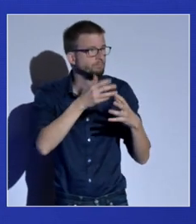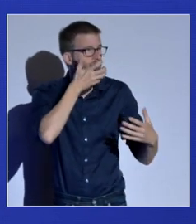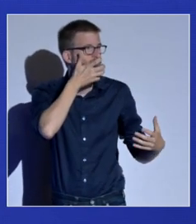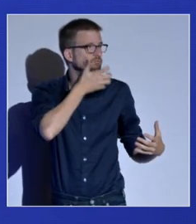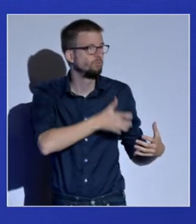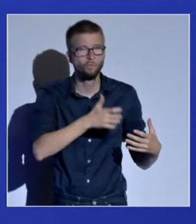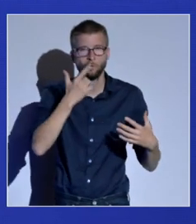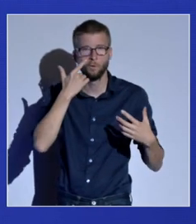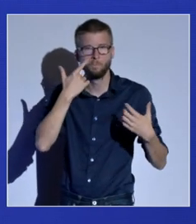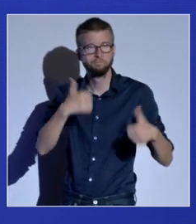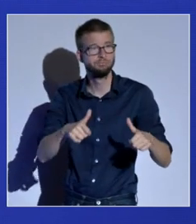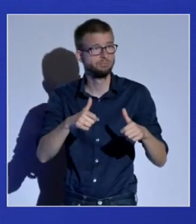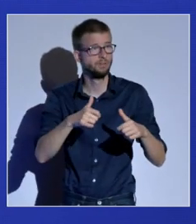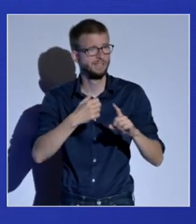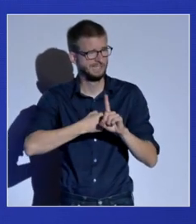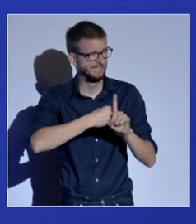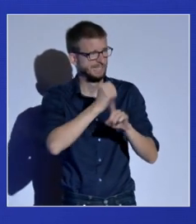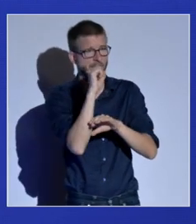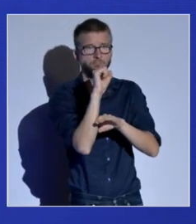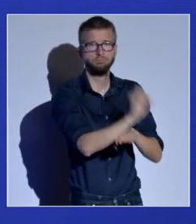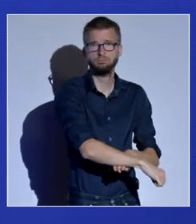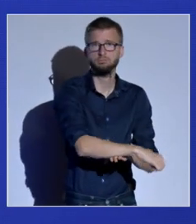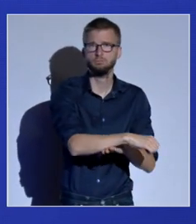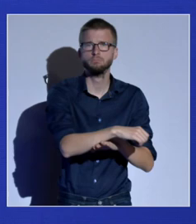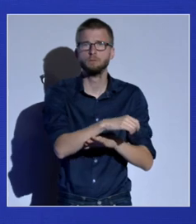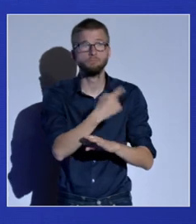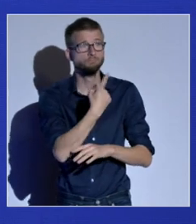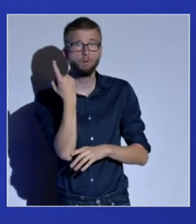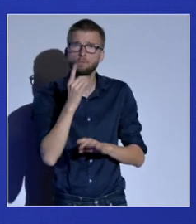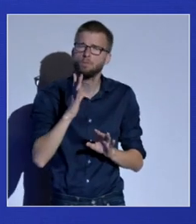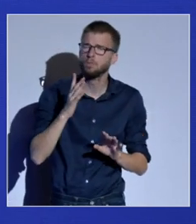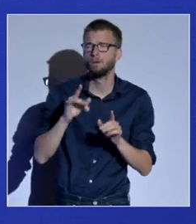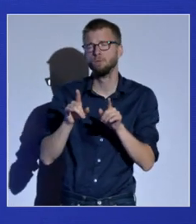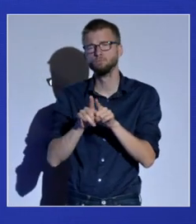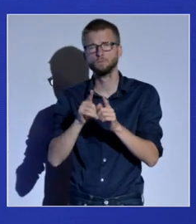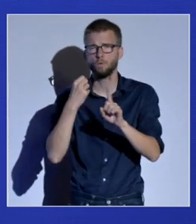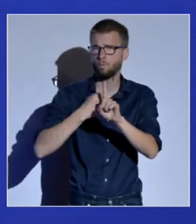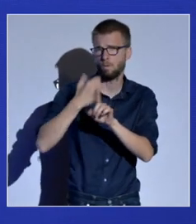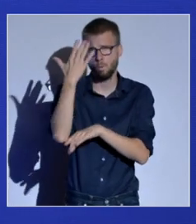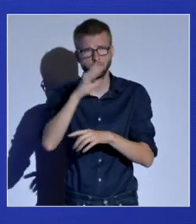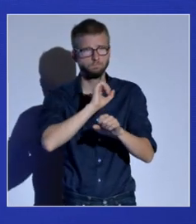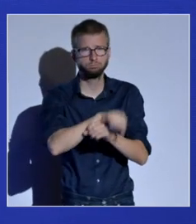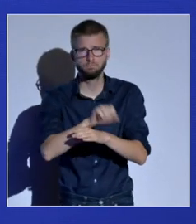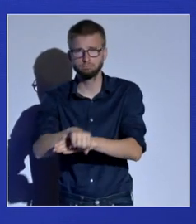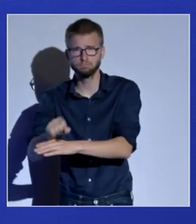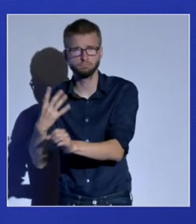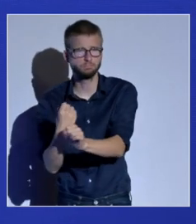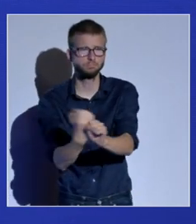gagné. Ce n'est pas le seul. On évoquera aujourd'hui d'autres combats que nous avons gagnés et que Thierry a